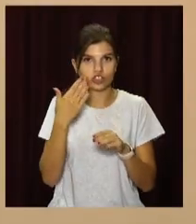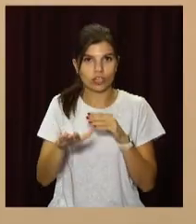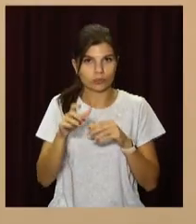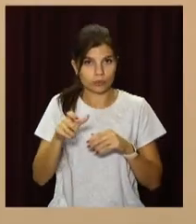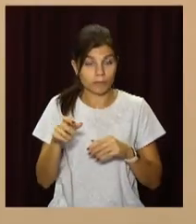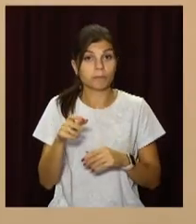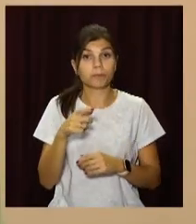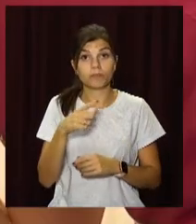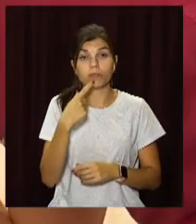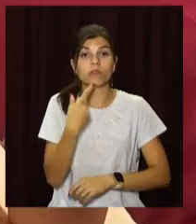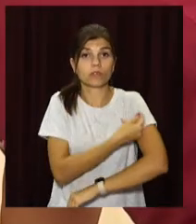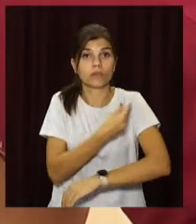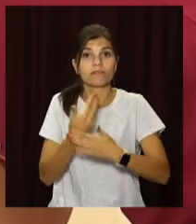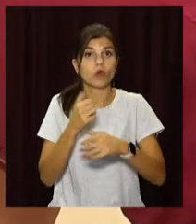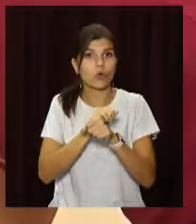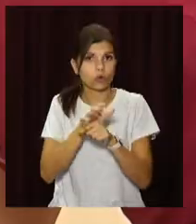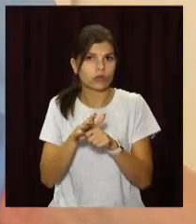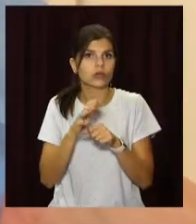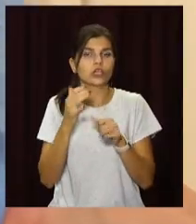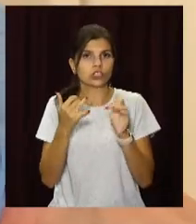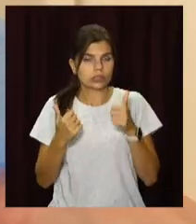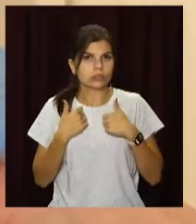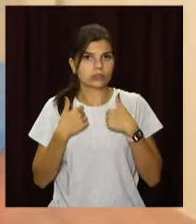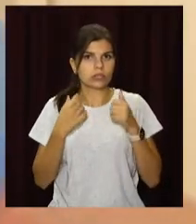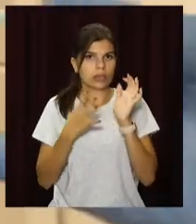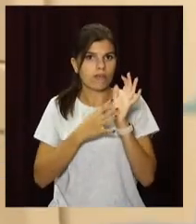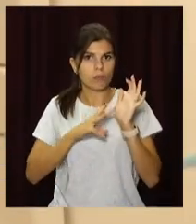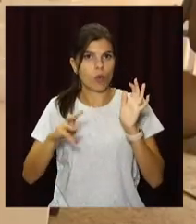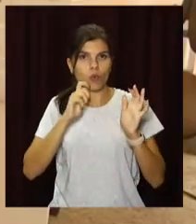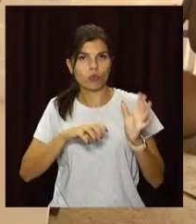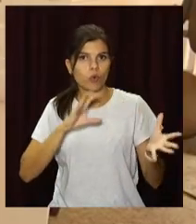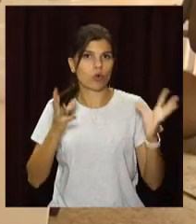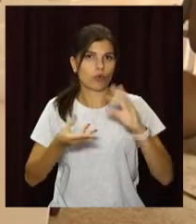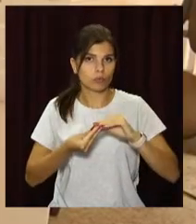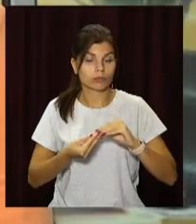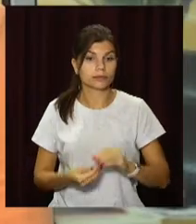кампанії в країні щепили від корони більш як 9 мільйонів українців.